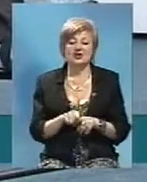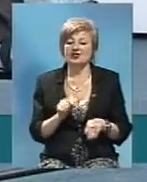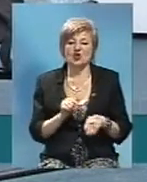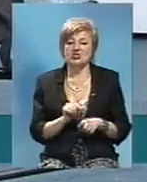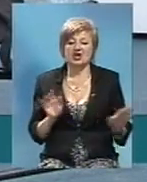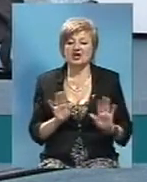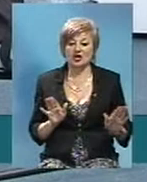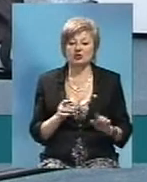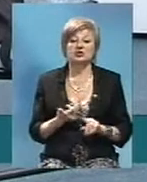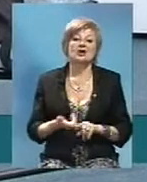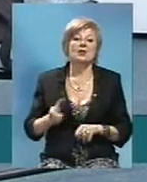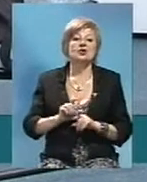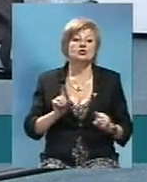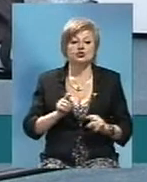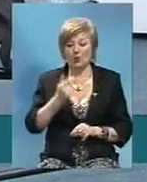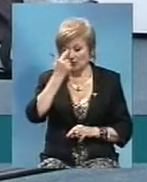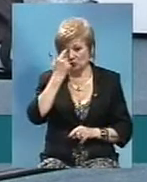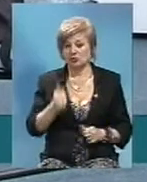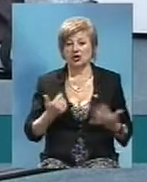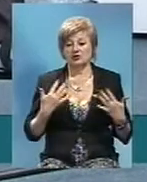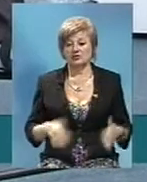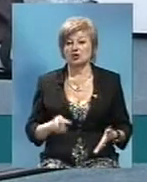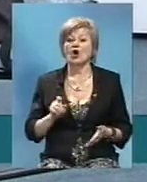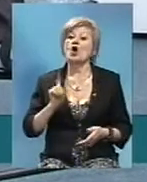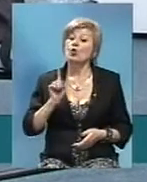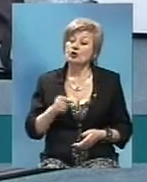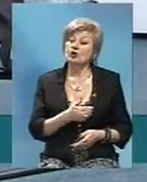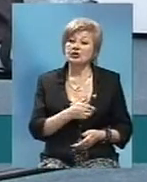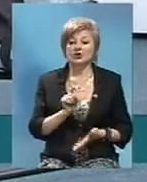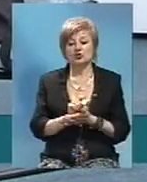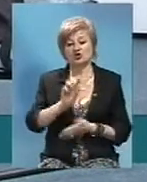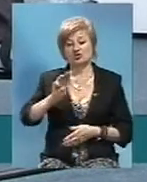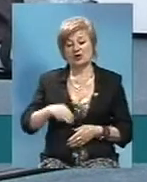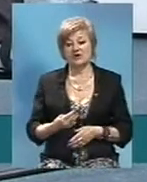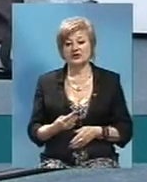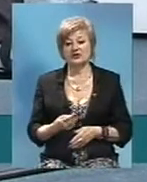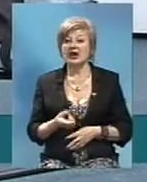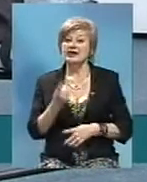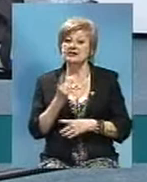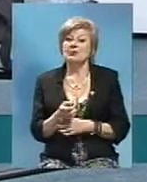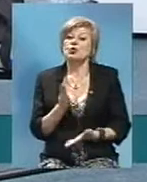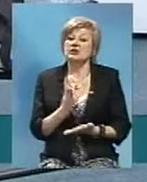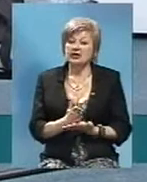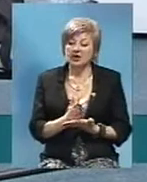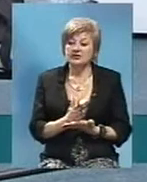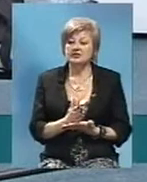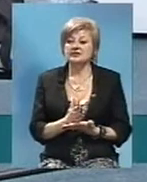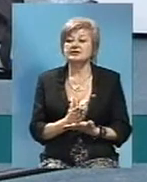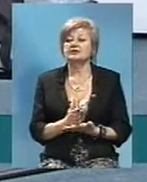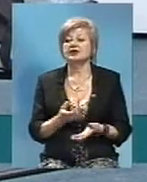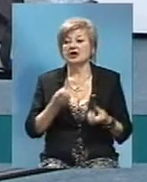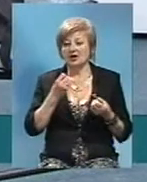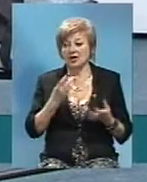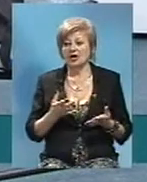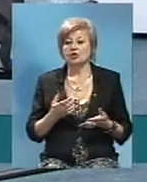це максимум вони виносять попередження, хоча мали б штрафувати. Заборона ця вже є, і тобто, ну, добре, ми ще